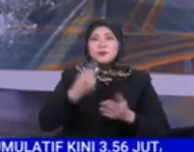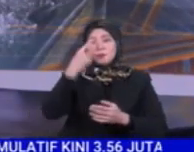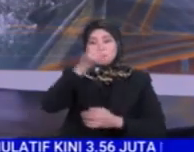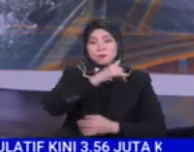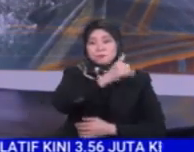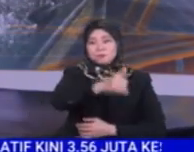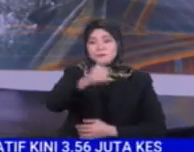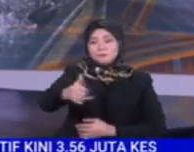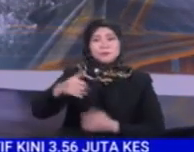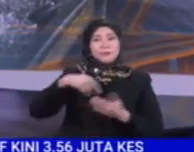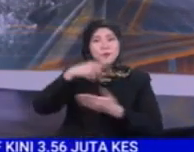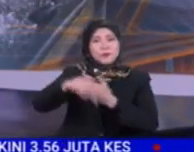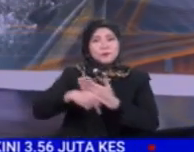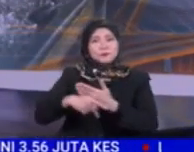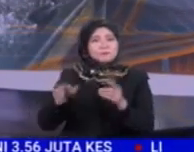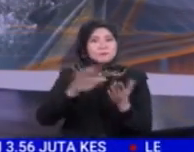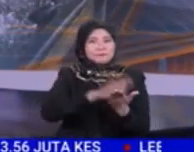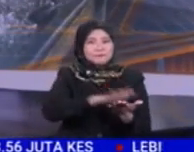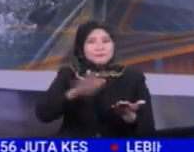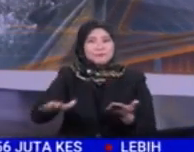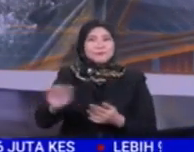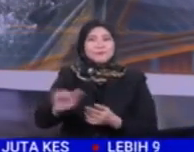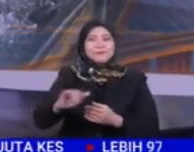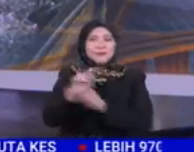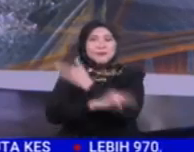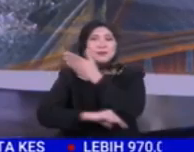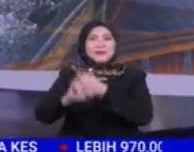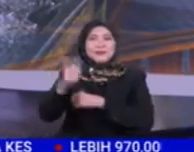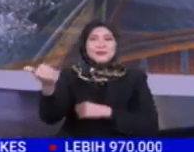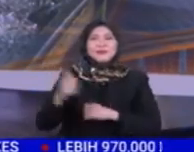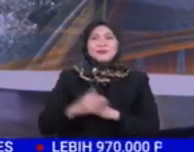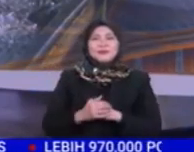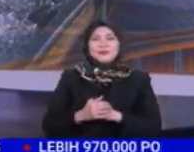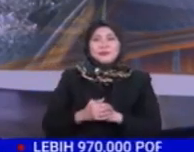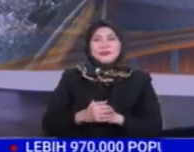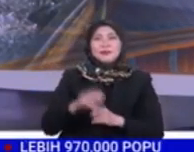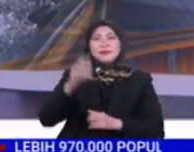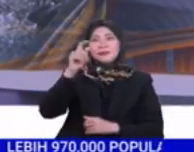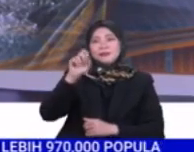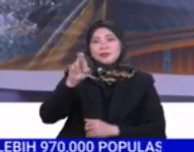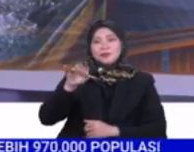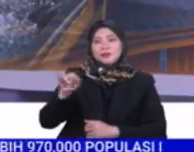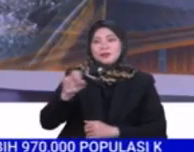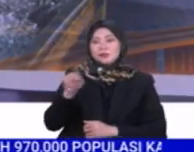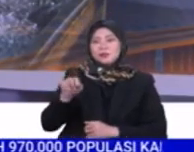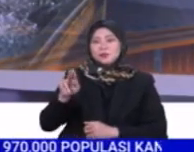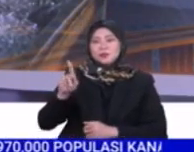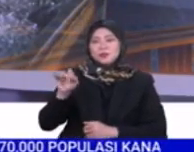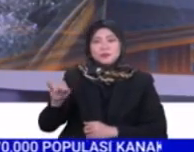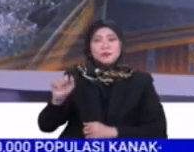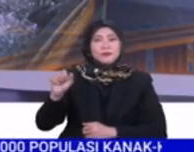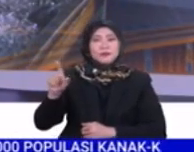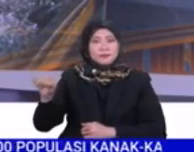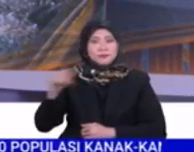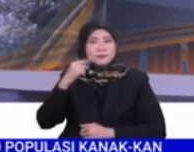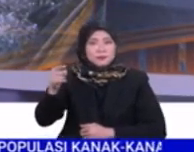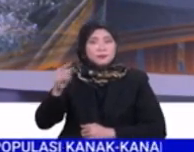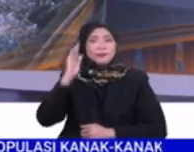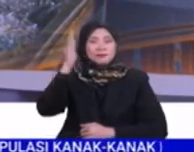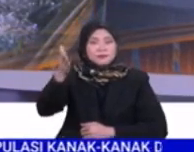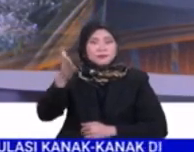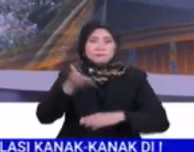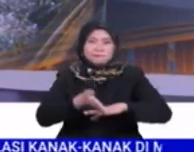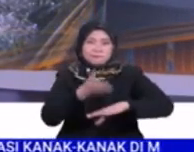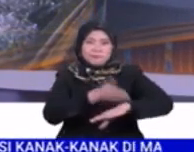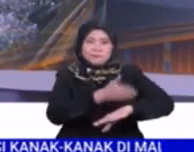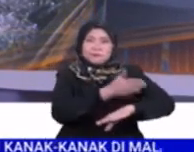jelajah program itu di negeri lain. Ketua Setiausaha Negara Tan Sri Muhammad Zuki Ali berkata, pelaksanaannya akan ditambah baik